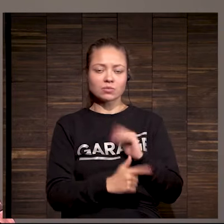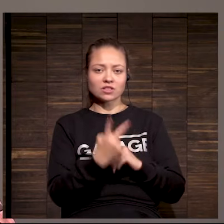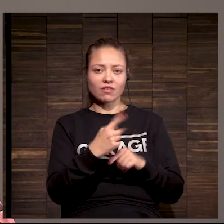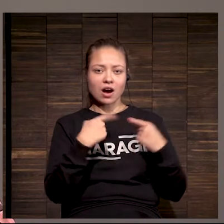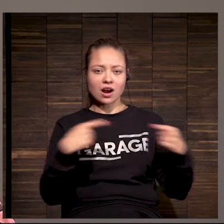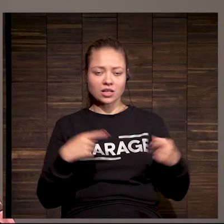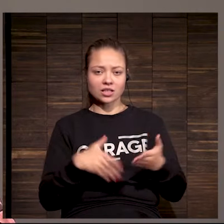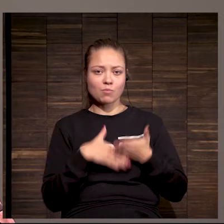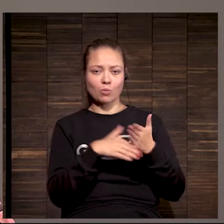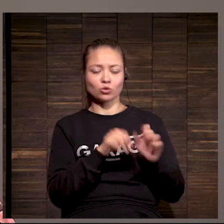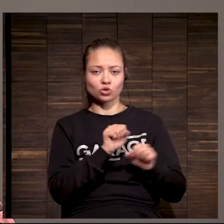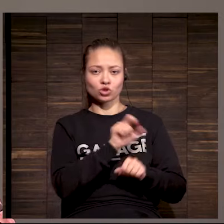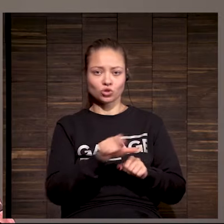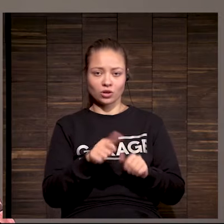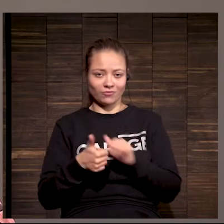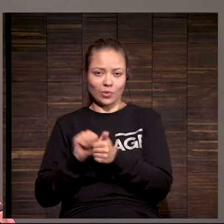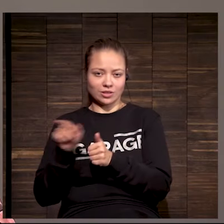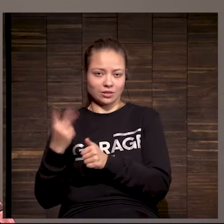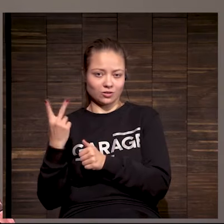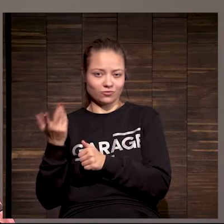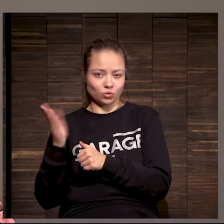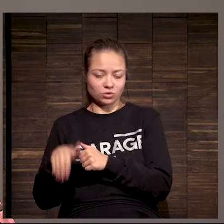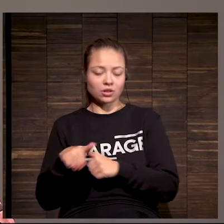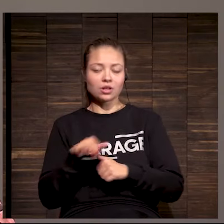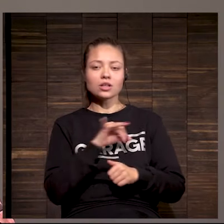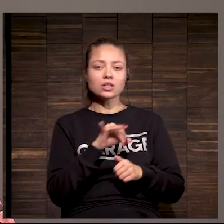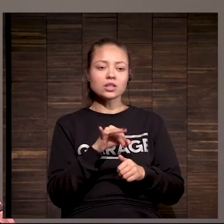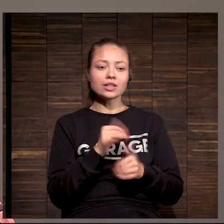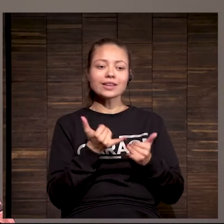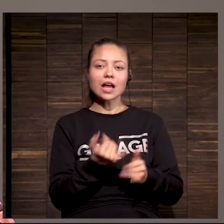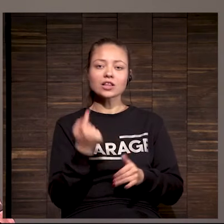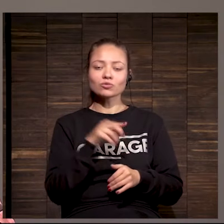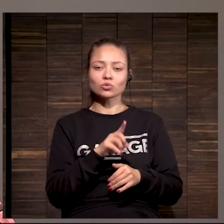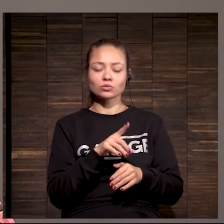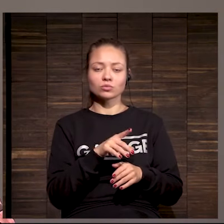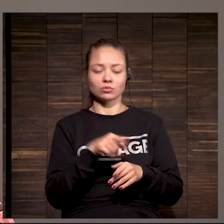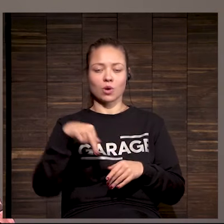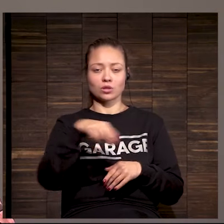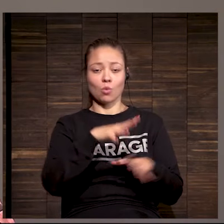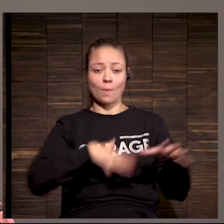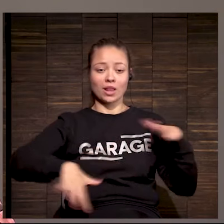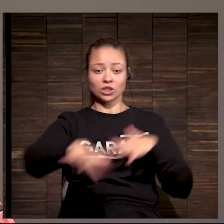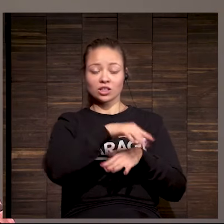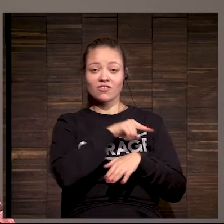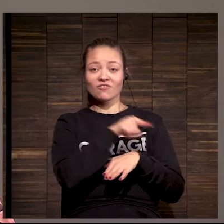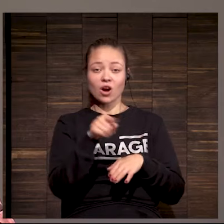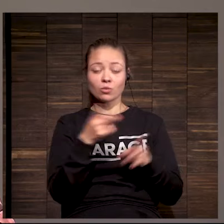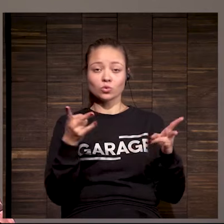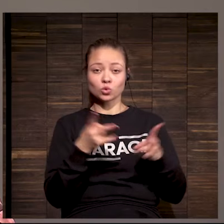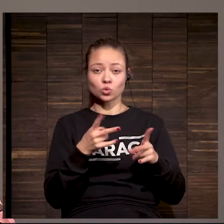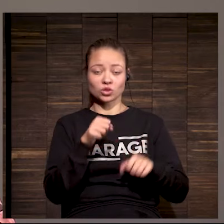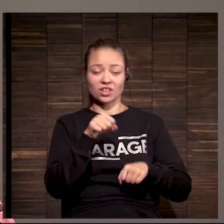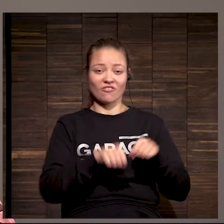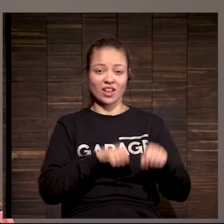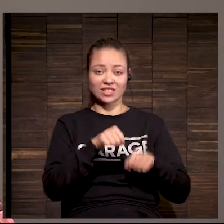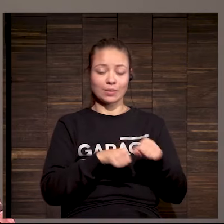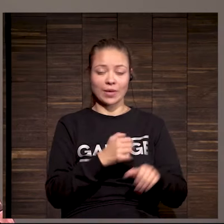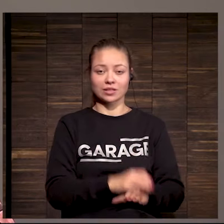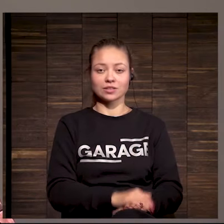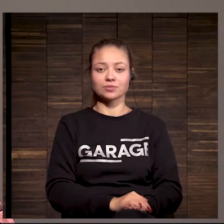помощника режиссера вместо двух и для того чтобы пройти по площадке вам нужно как минимум велосипед